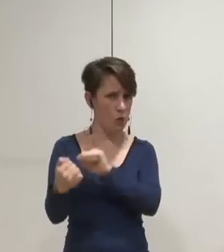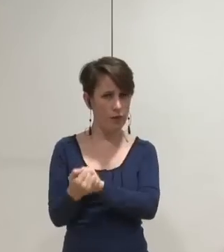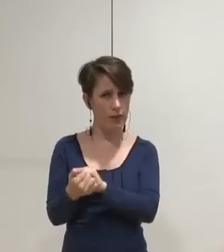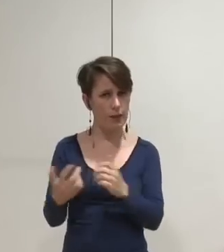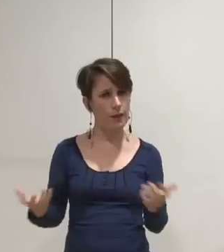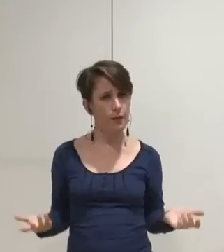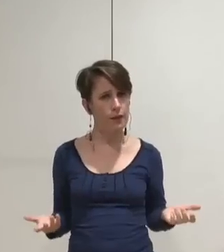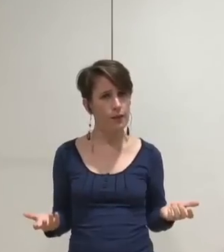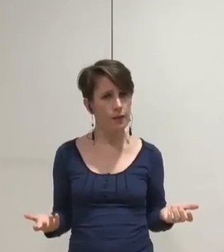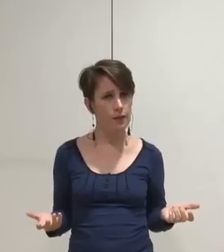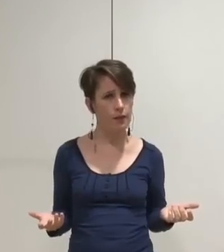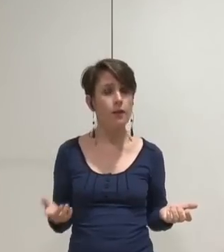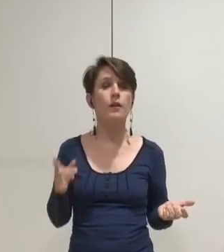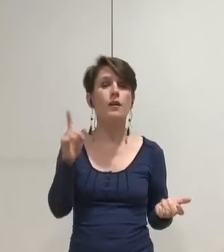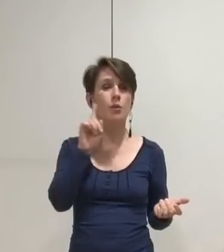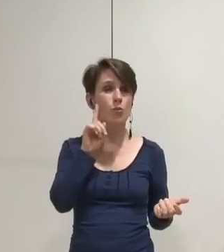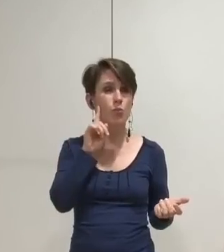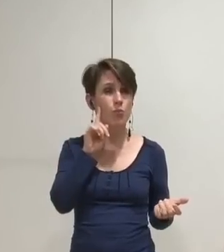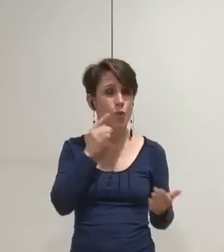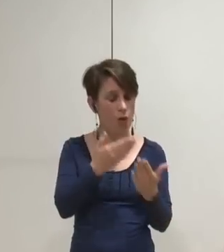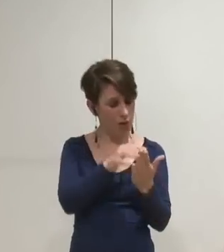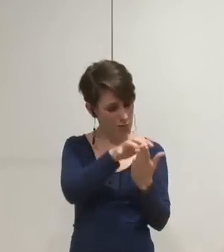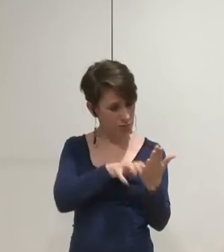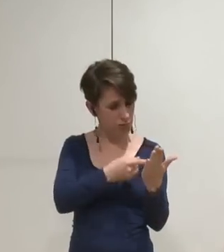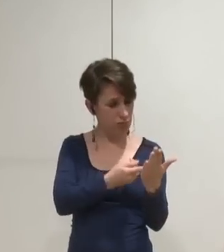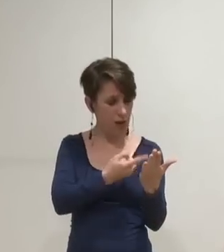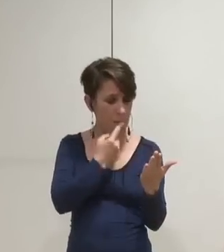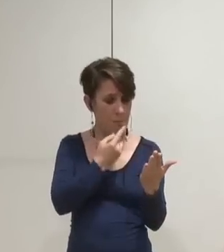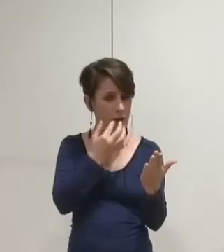modifiée puisque on parle maintenant d'un dispositif